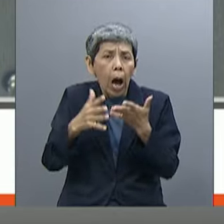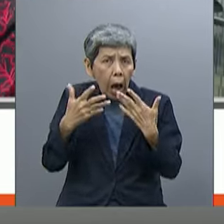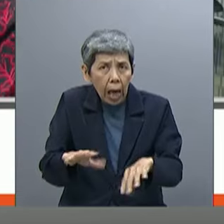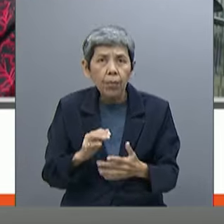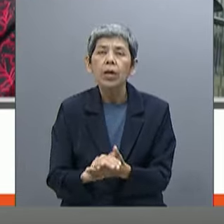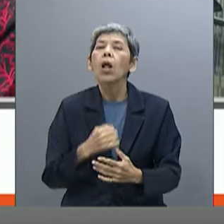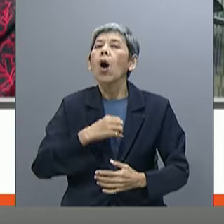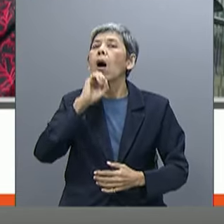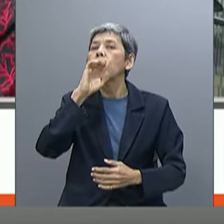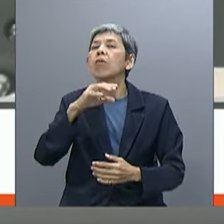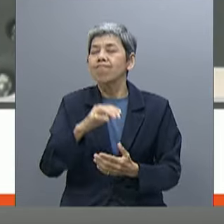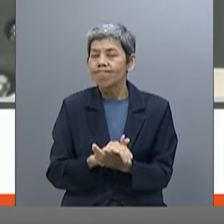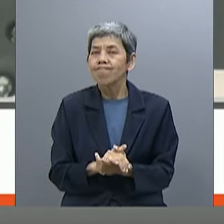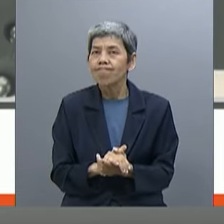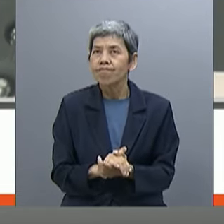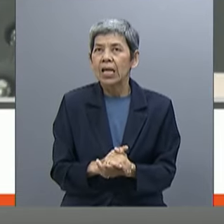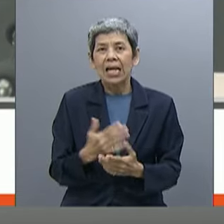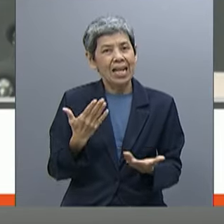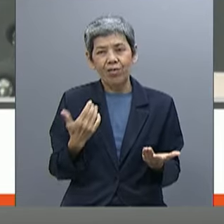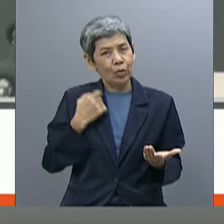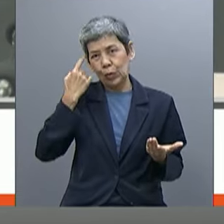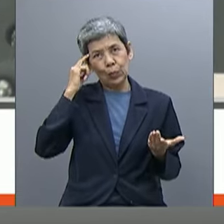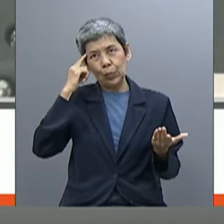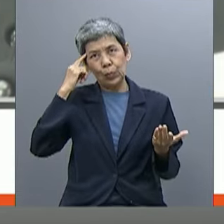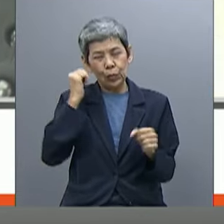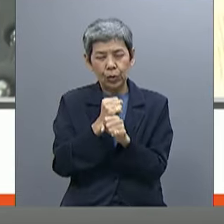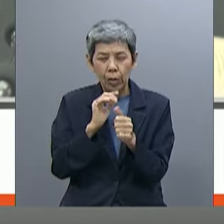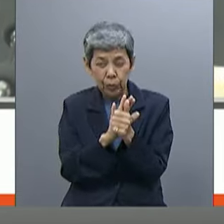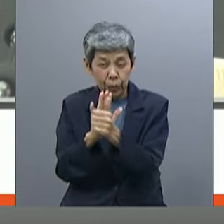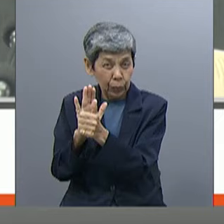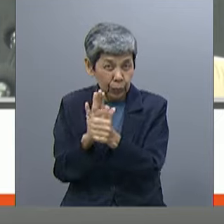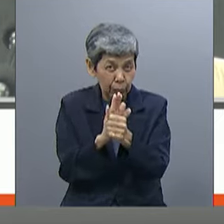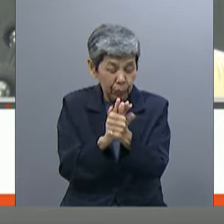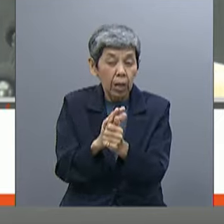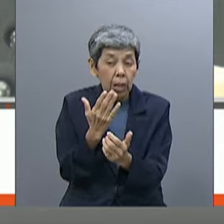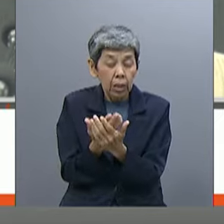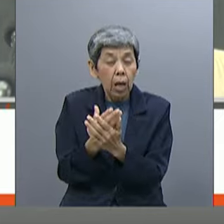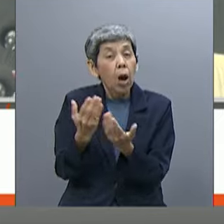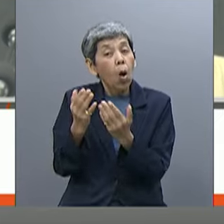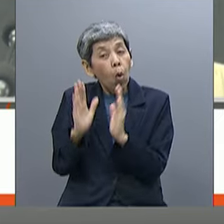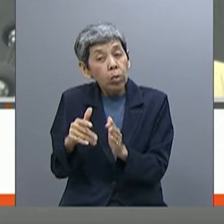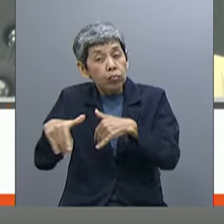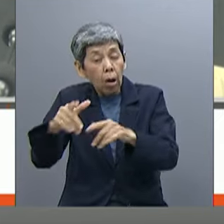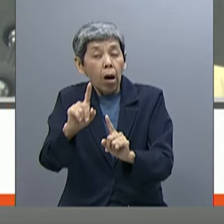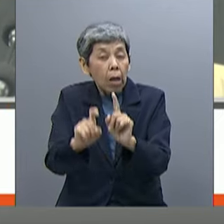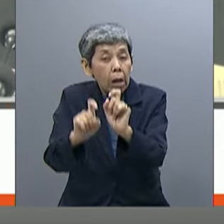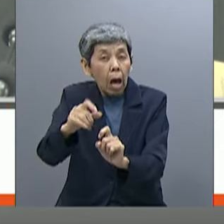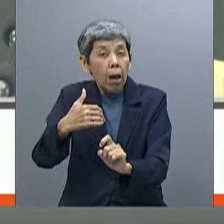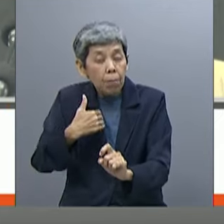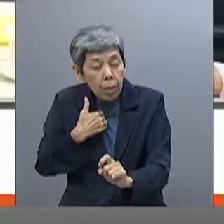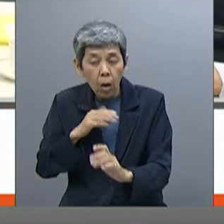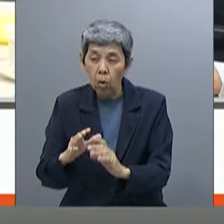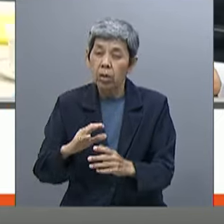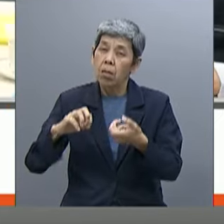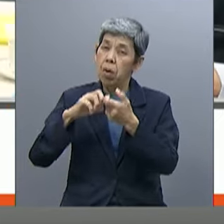ที่คุณพรวดีรายงานเมื่อสักครู่แต่เราไม่อาจทราบได้เลยว่าการเยียวยานั้นเพียงพอจะทำให้คนที่ต้องสูญเสียหรือคนที่ได้รับ